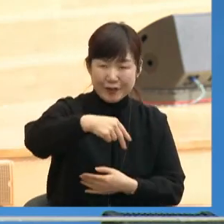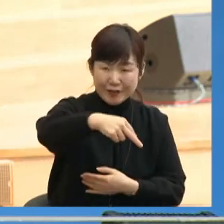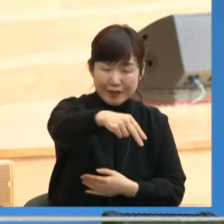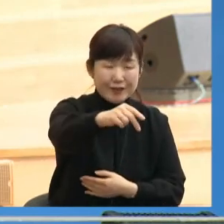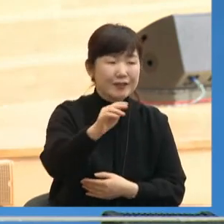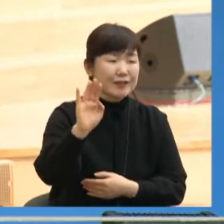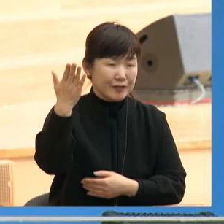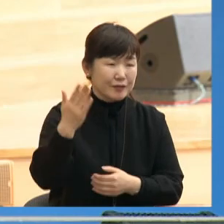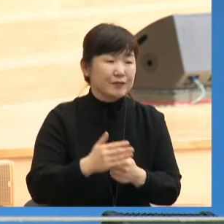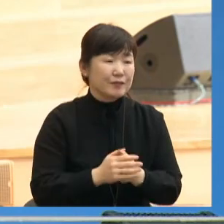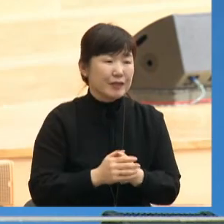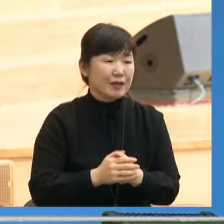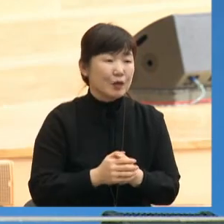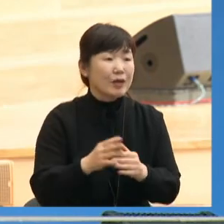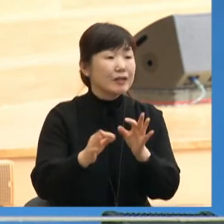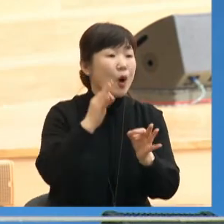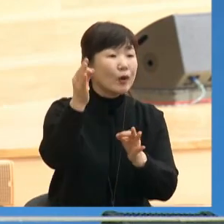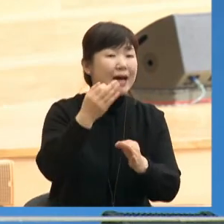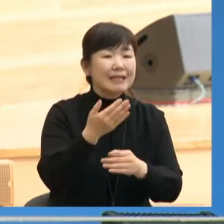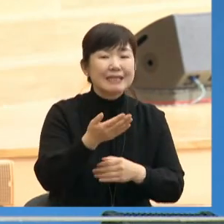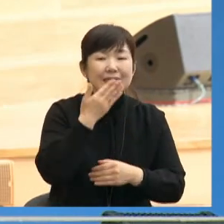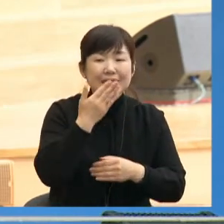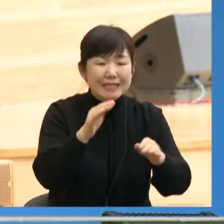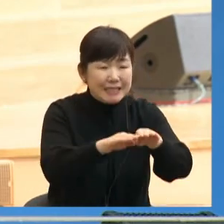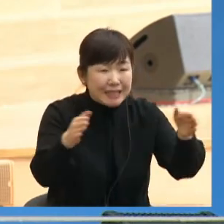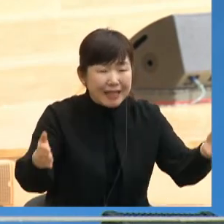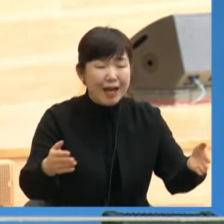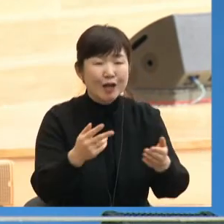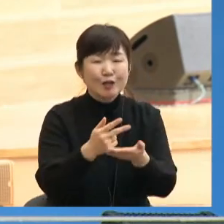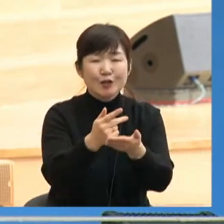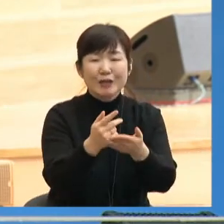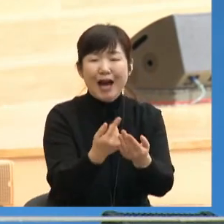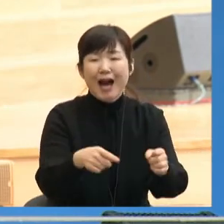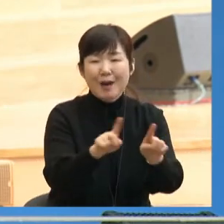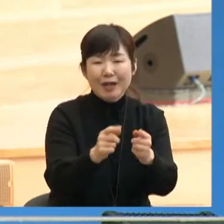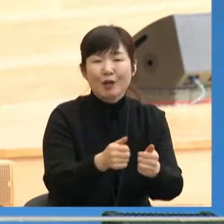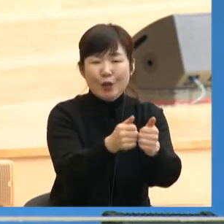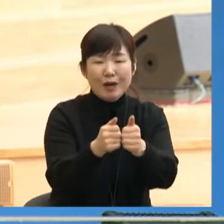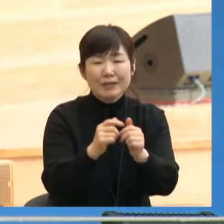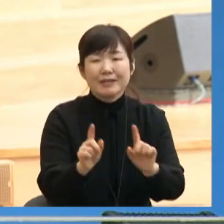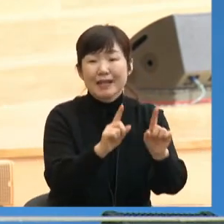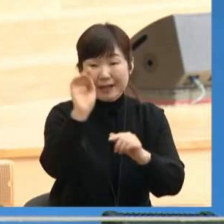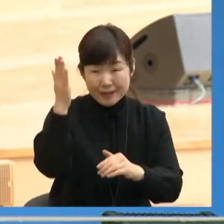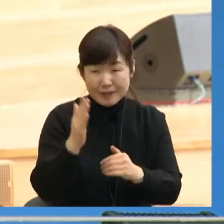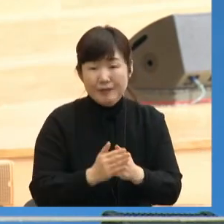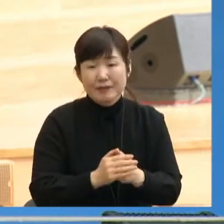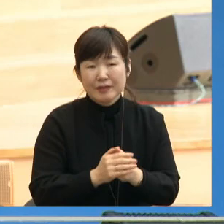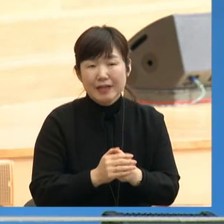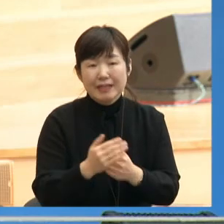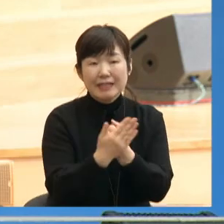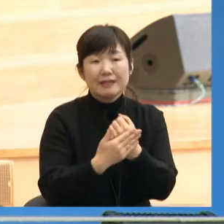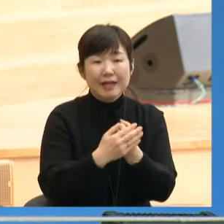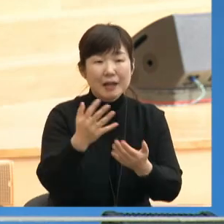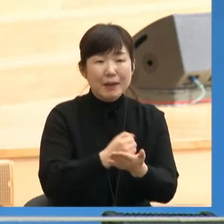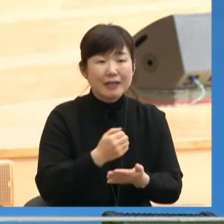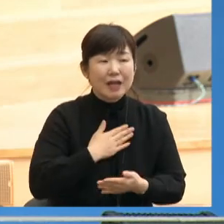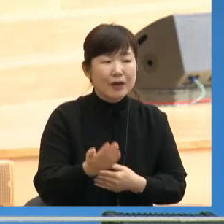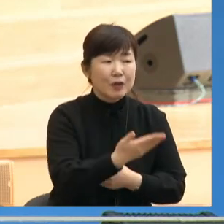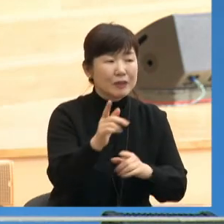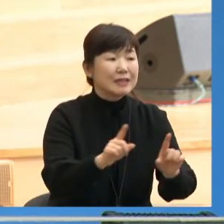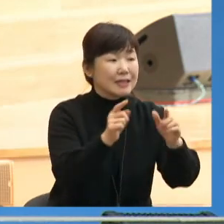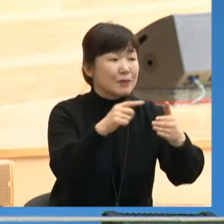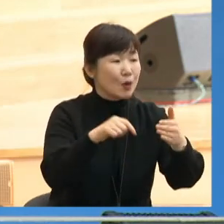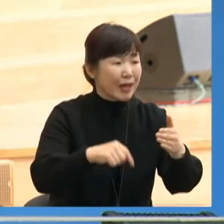것입니다. 그리고 그 영원한 식탁에 주님과 동행하며 살게 될 것입니다. 이 은혜를 받은 저와 여러분 삶